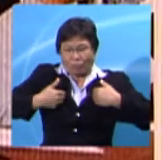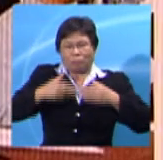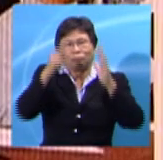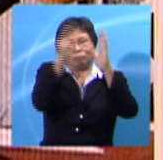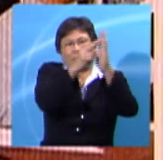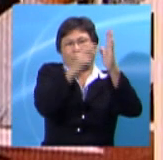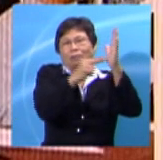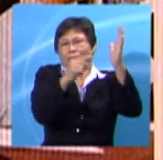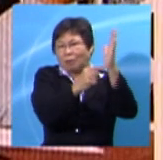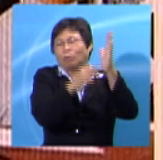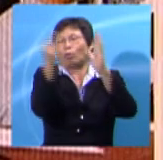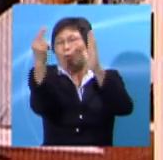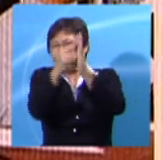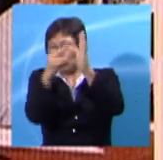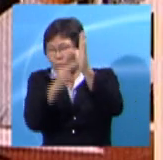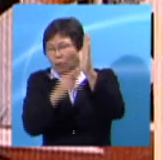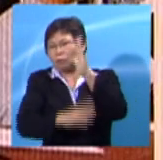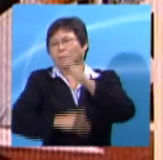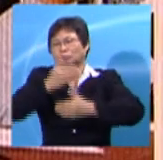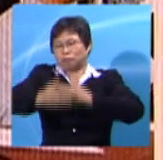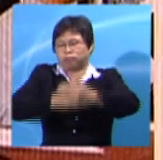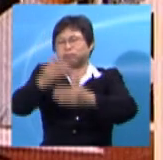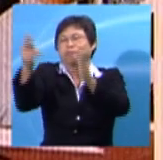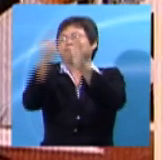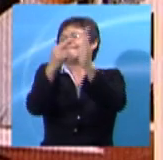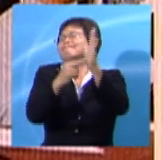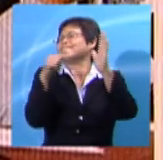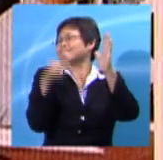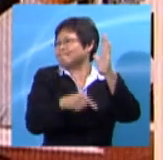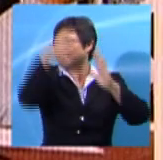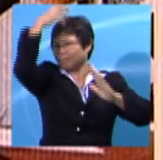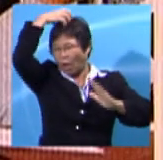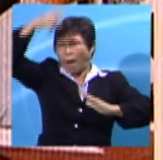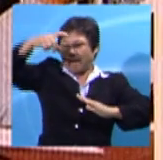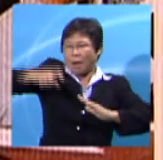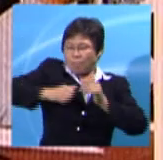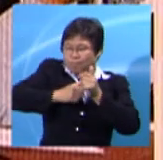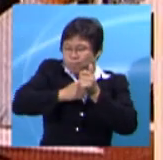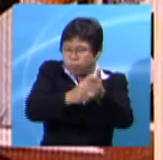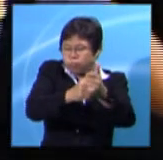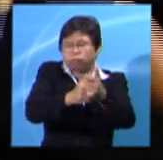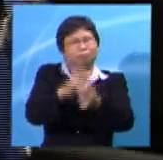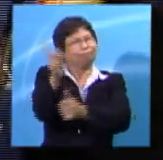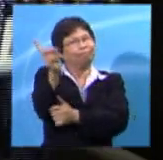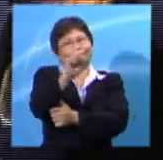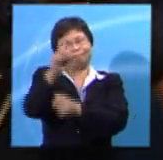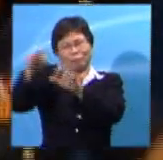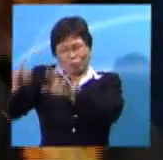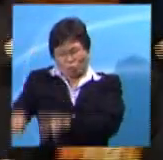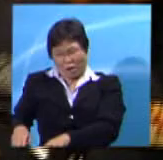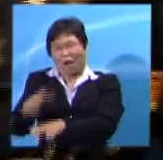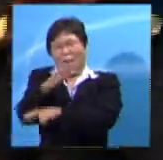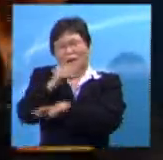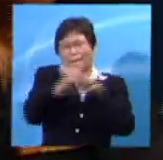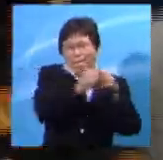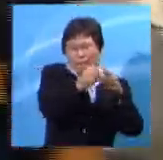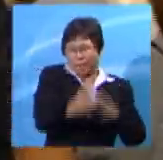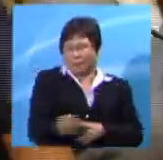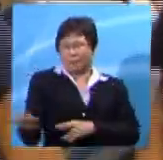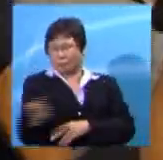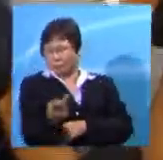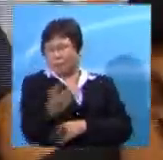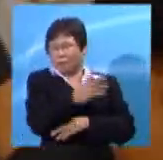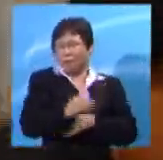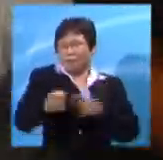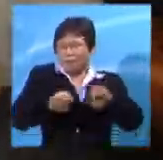peraturan undang-undang serta proses perundangan dan ia perlu dipatuhi tidak hanya rakyat bahkan pemimpin dan